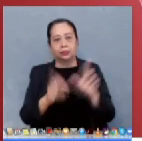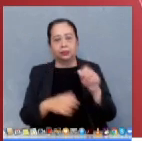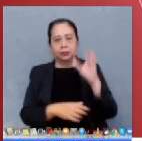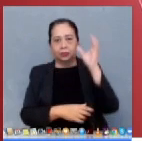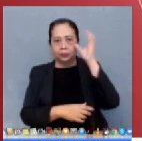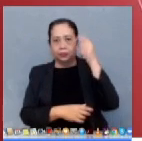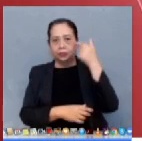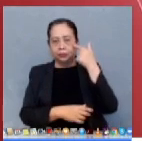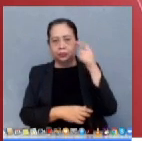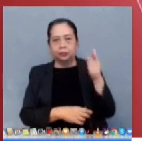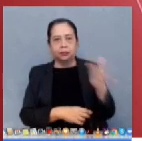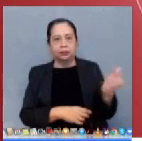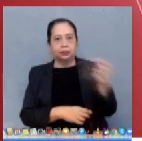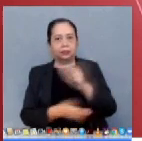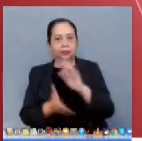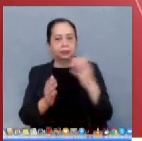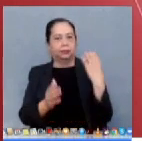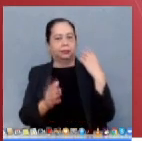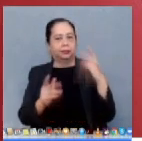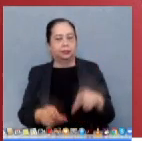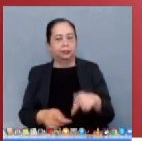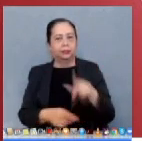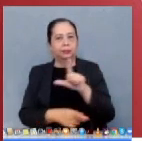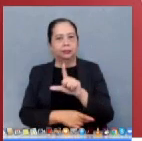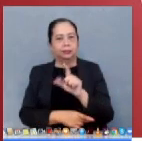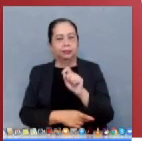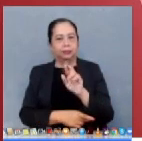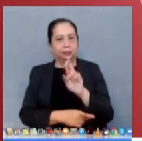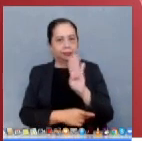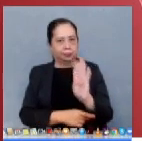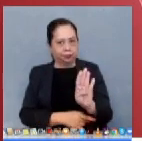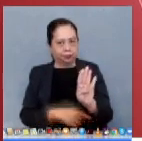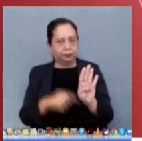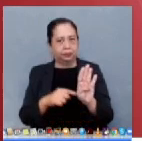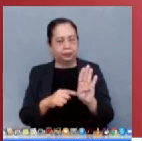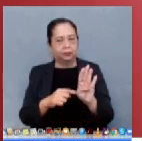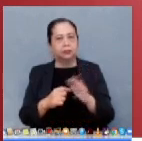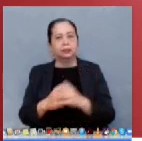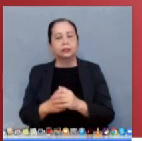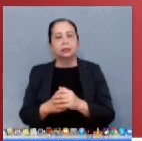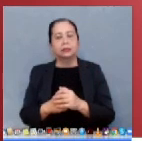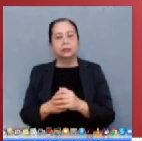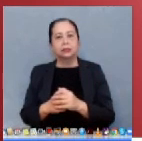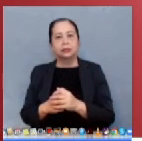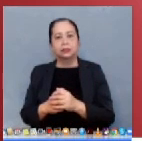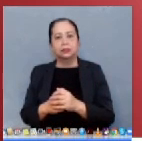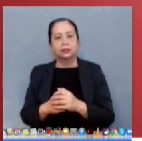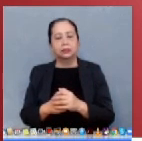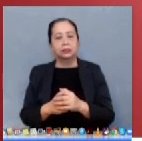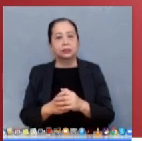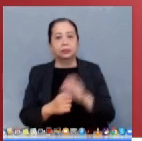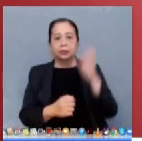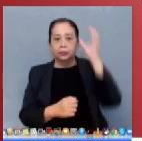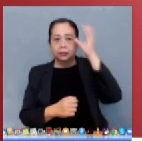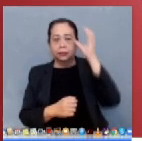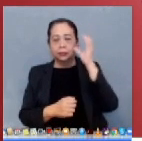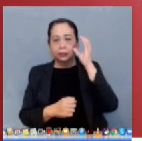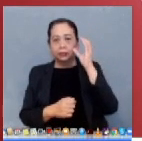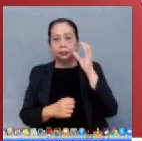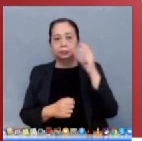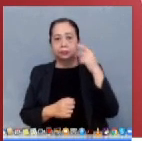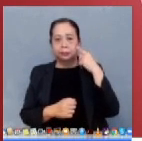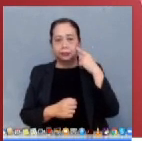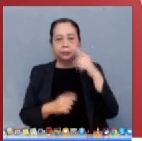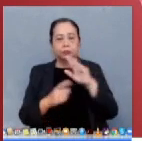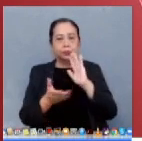namang magiging chairman ng Land Transportation Franchising and Regulatory Board o LTFRB. Si Christopher Chet Pastrana naman ang magiging